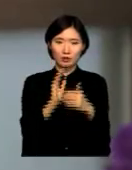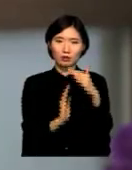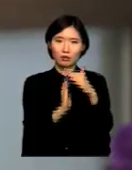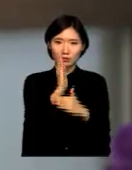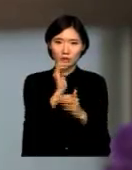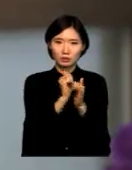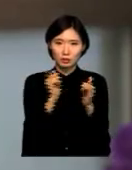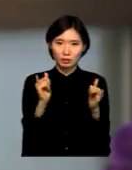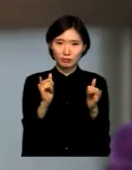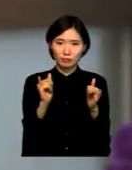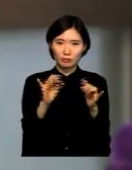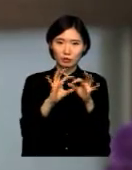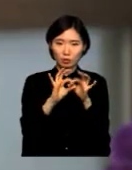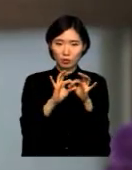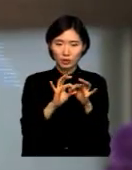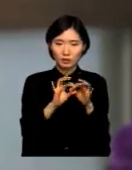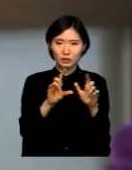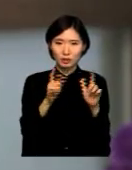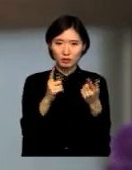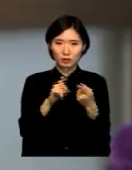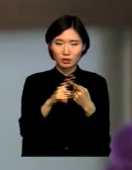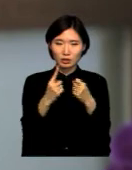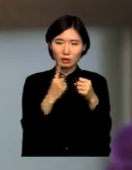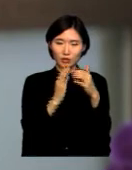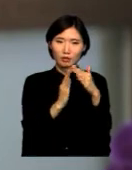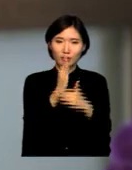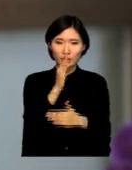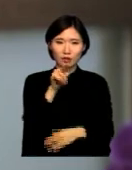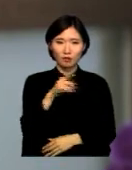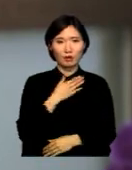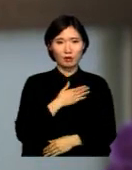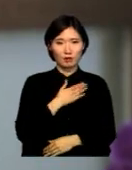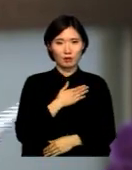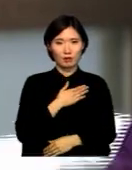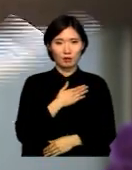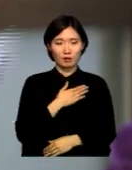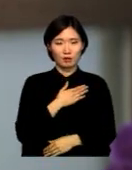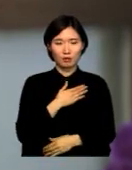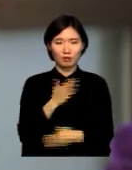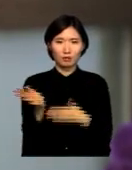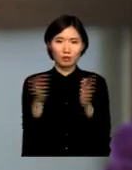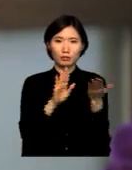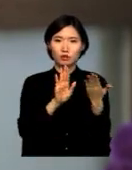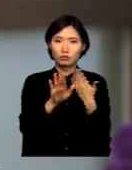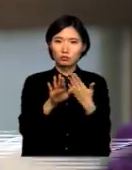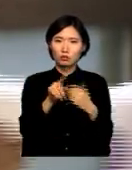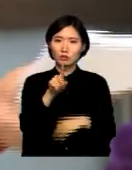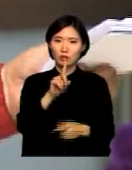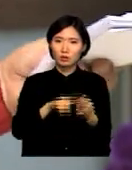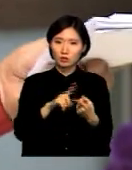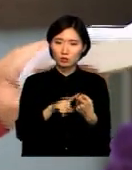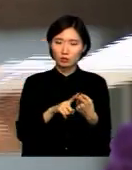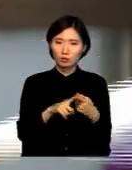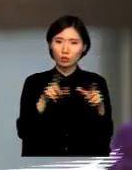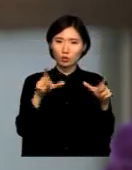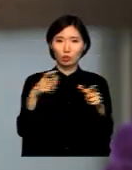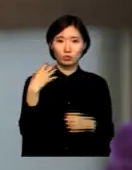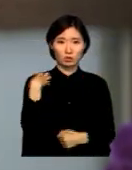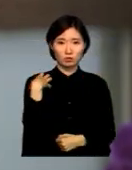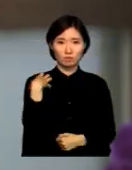지역을 통과하지 않는 부분들을 1년 동안 넘게 그것을 알고 넘어가고 나서 그것에 대해서 도의